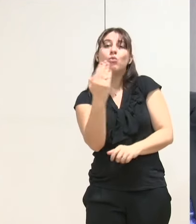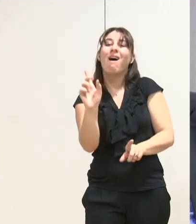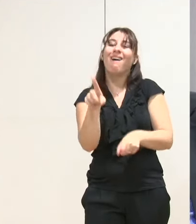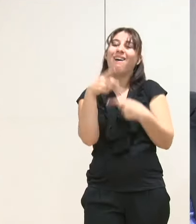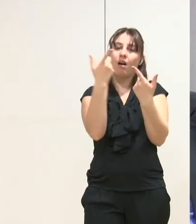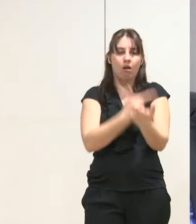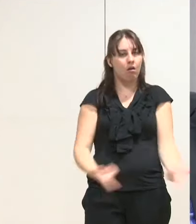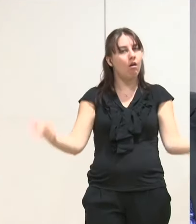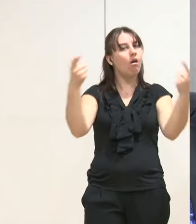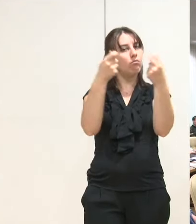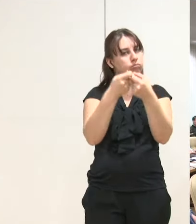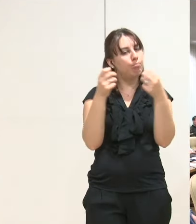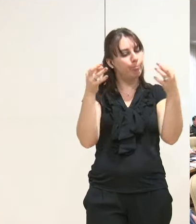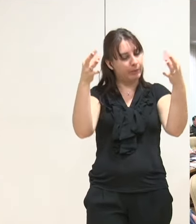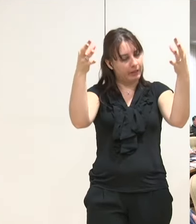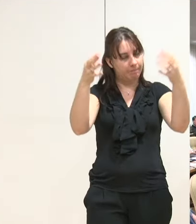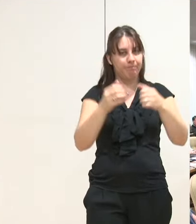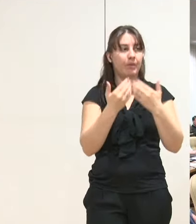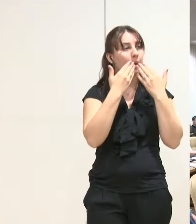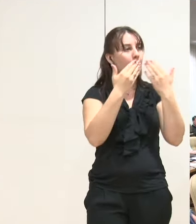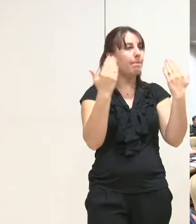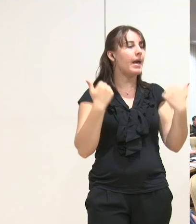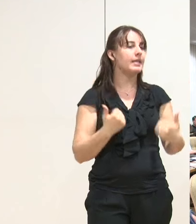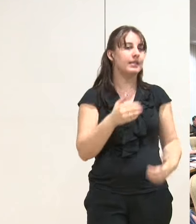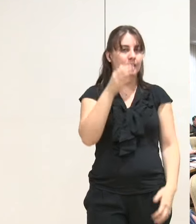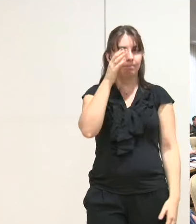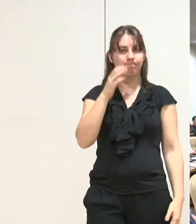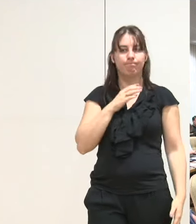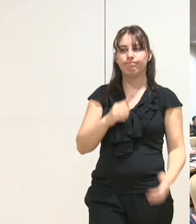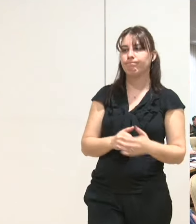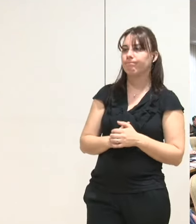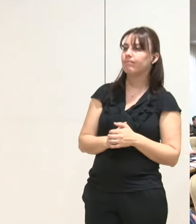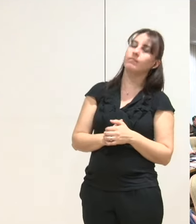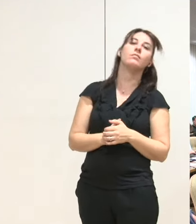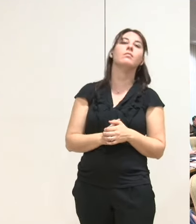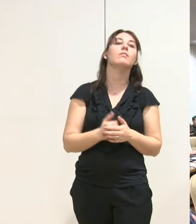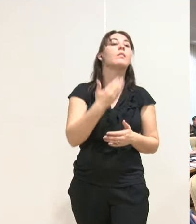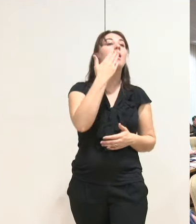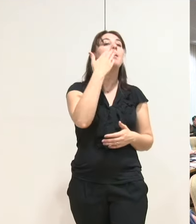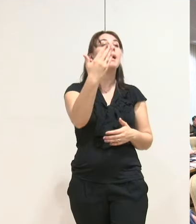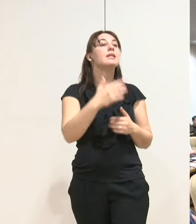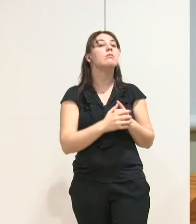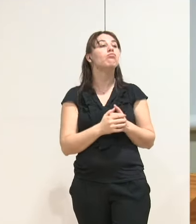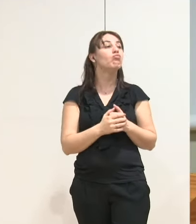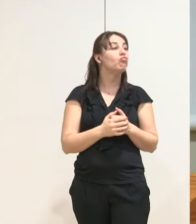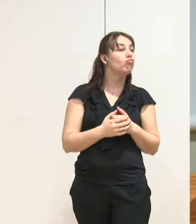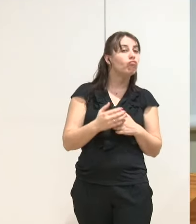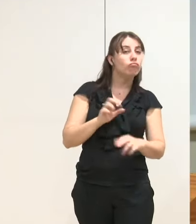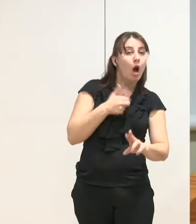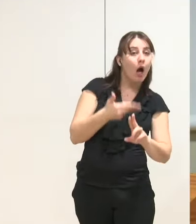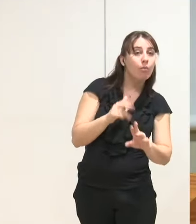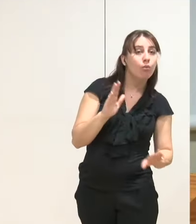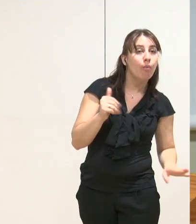vous remercie merci bon je crois que ça n'appelle pas particulièrement de réponse